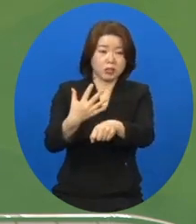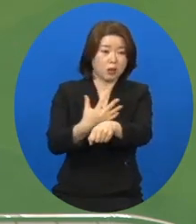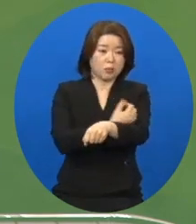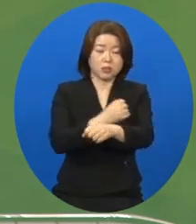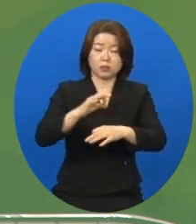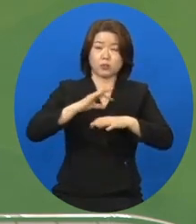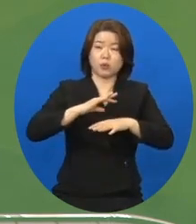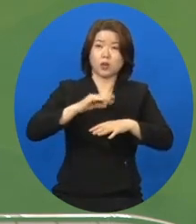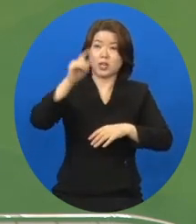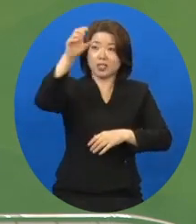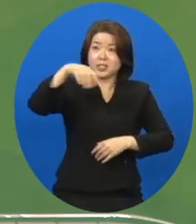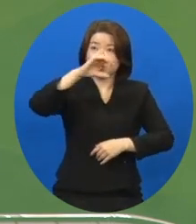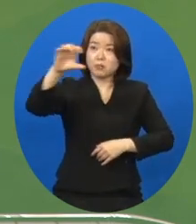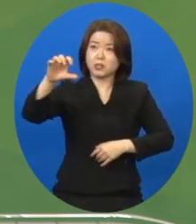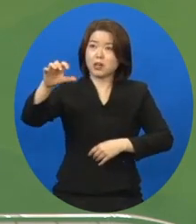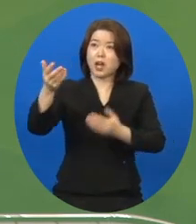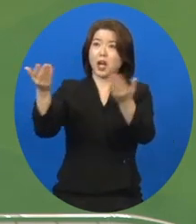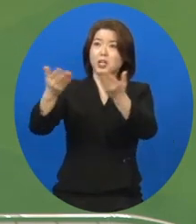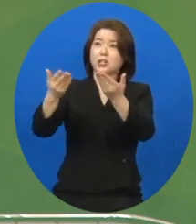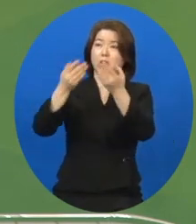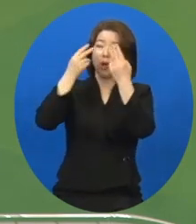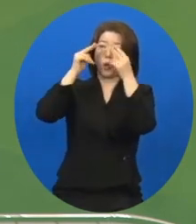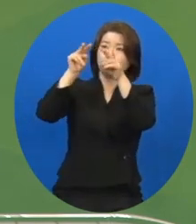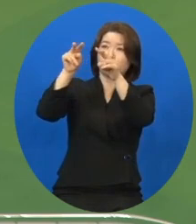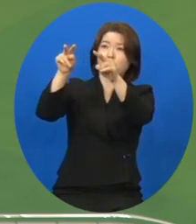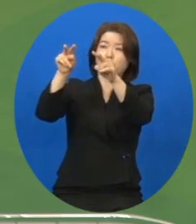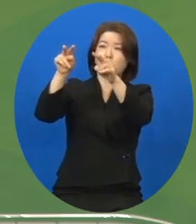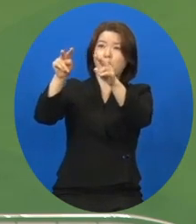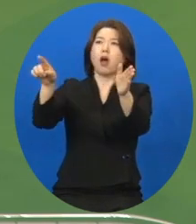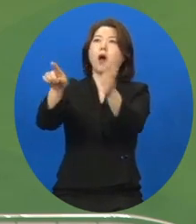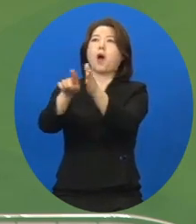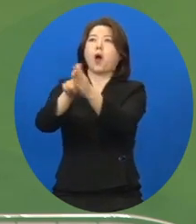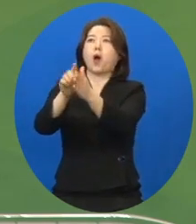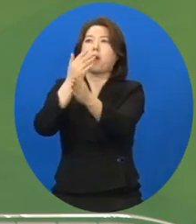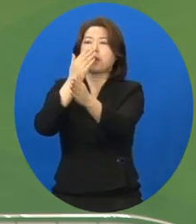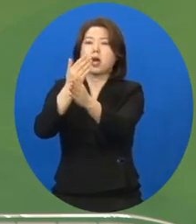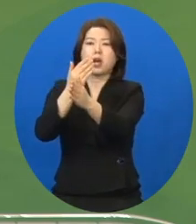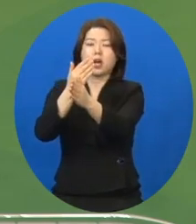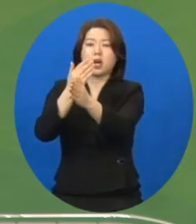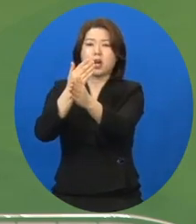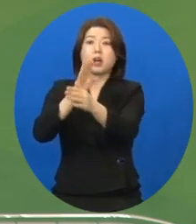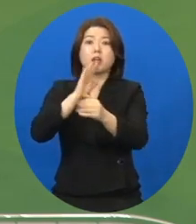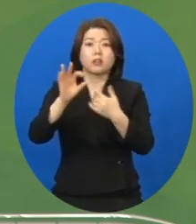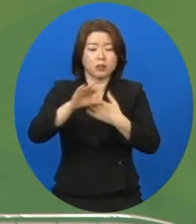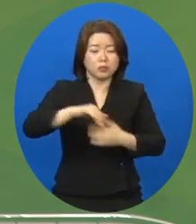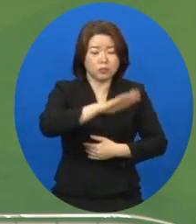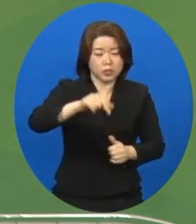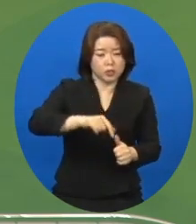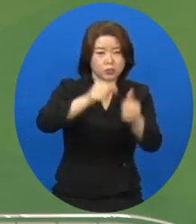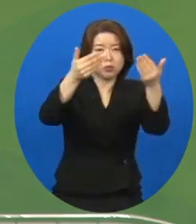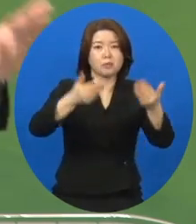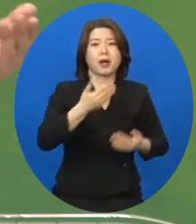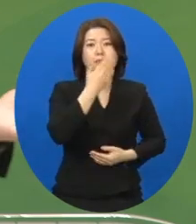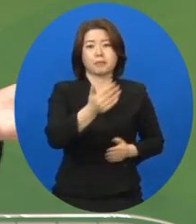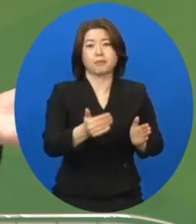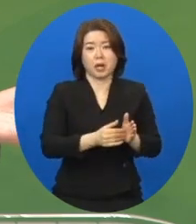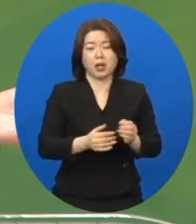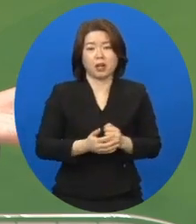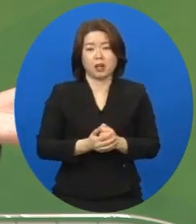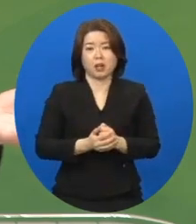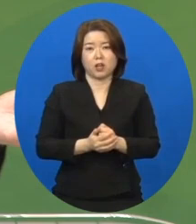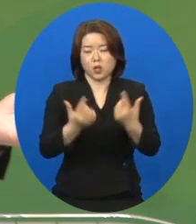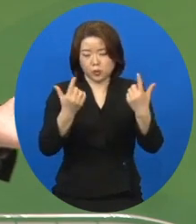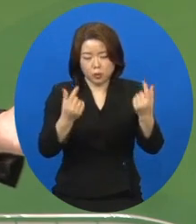십자가의 은혜를 바라보며 믿기만 하면, 그러면 우리는 다 구원받습니다. 홍해를 건널 때 그렇게